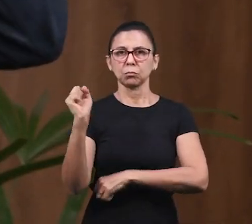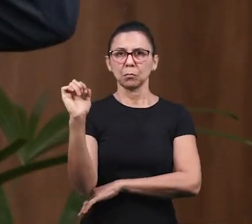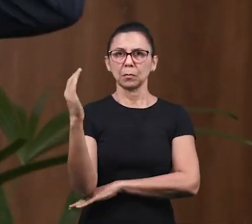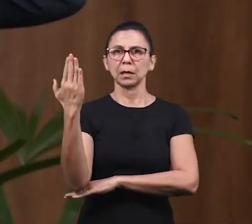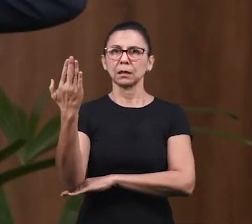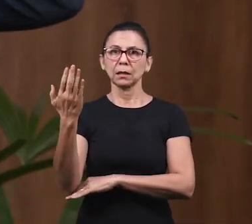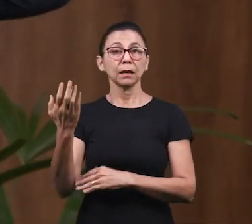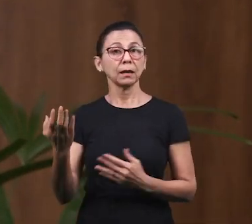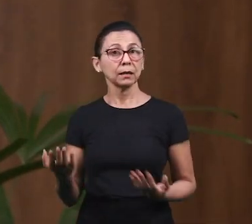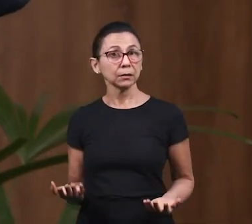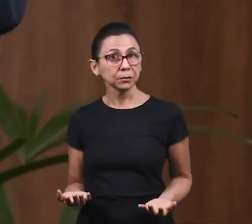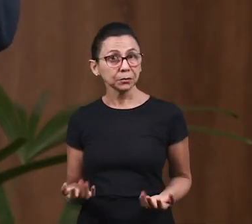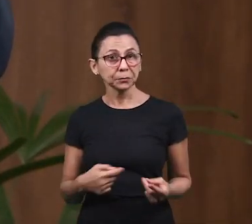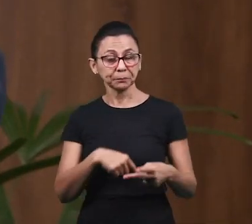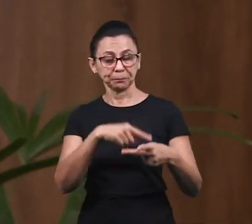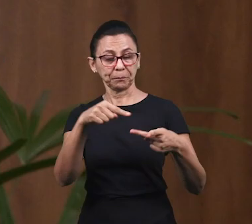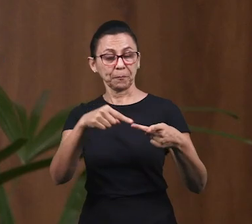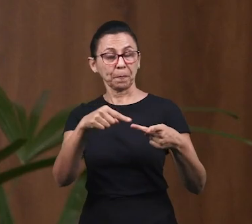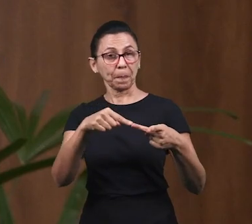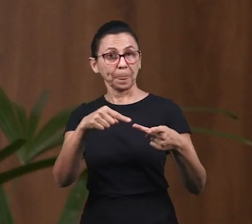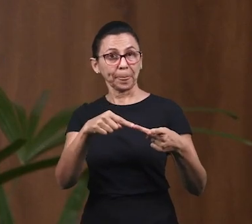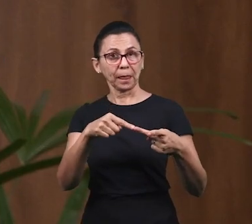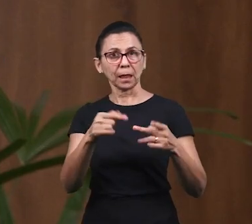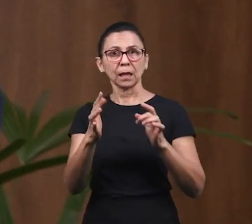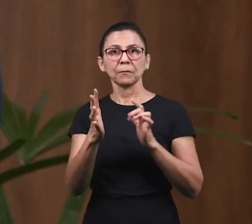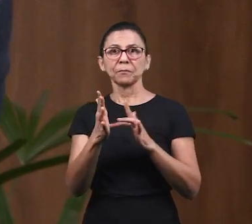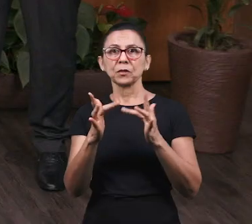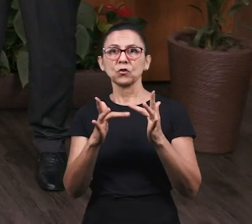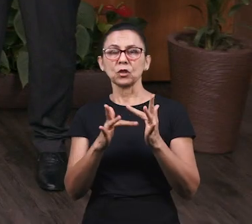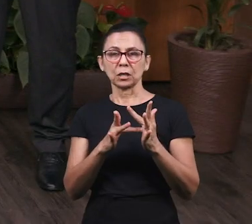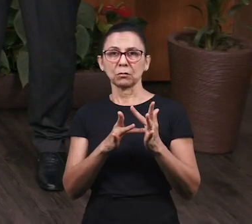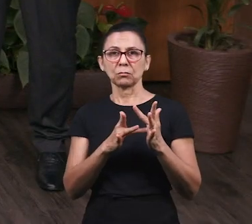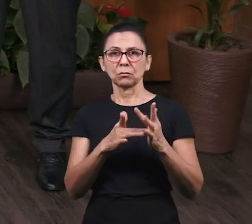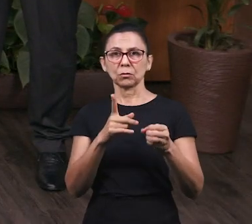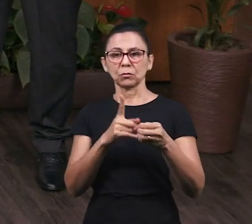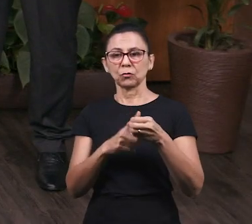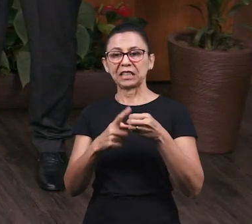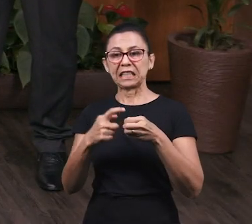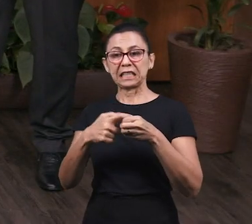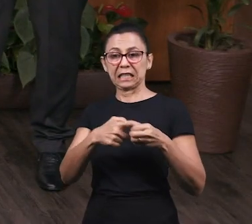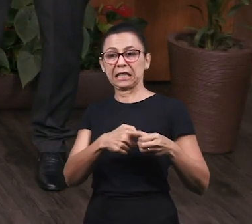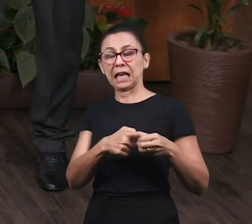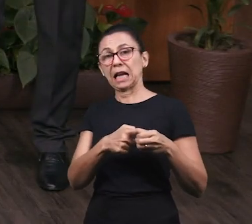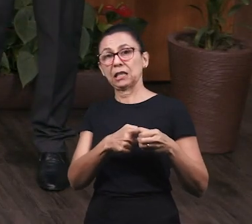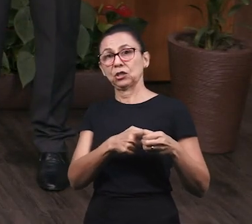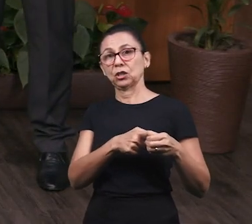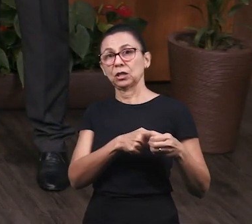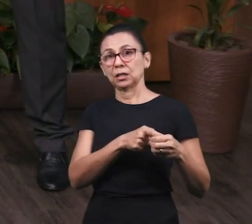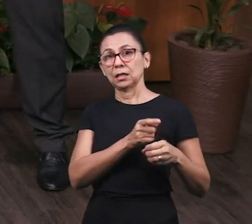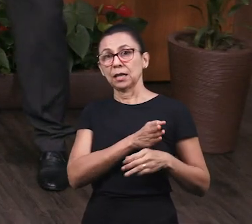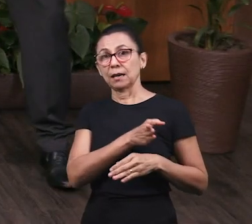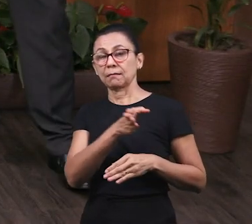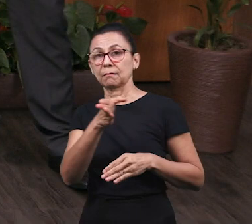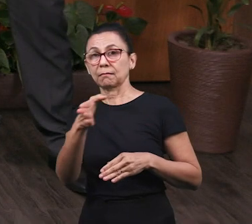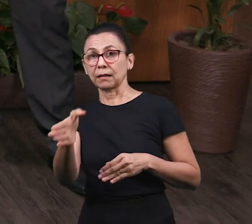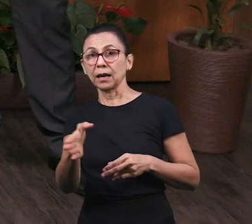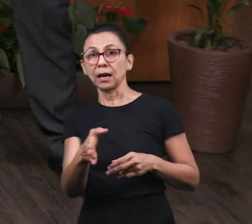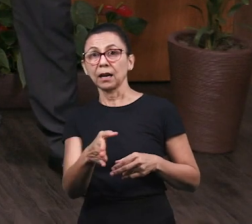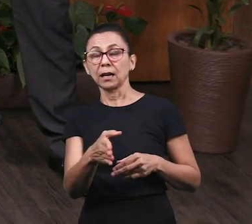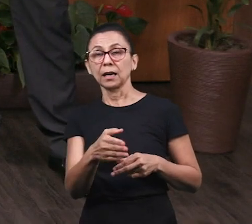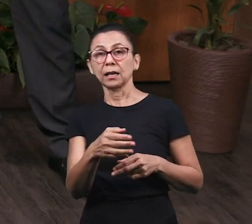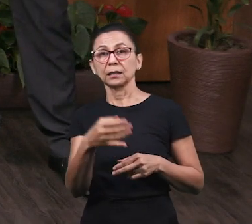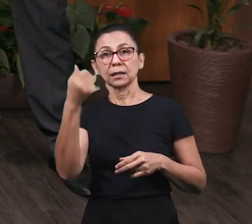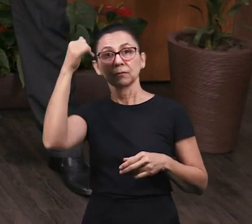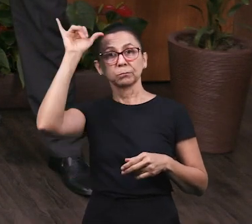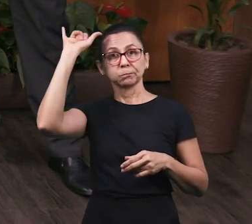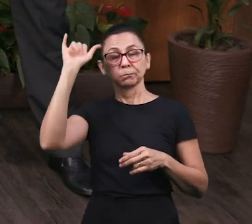dans la partie qu'on connaît bien, qui c'est l'entrée triomphale, il était monté sur un jument qui ne savait pas